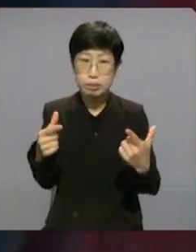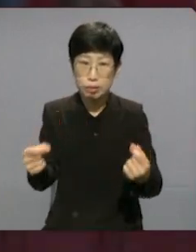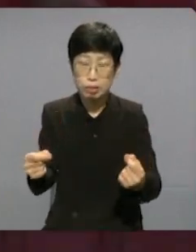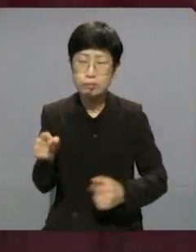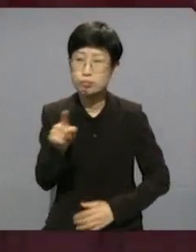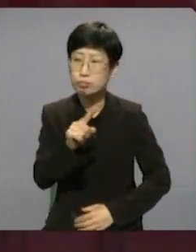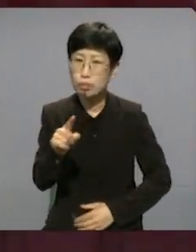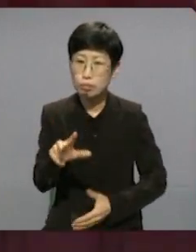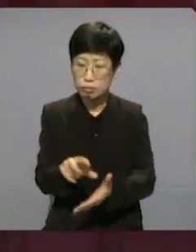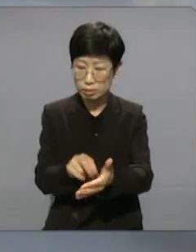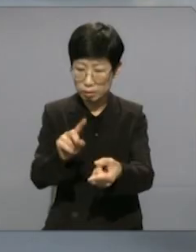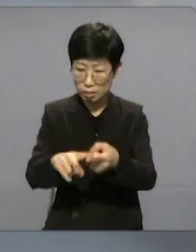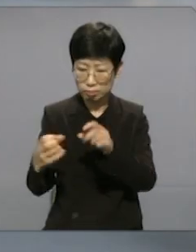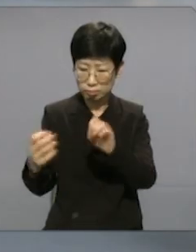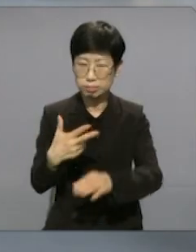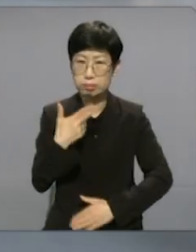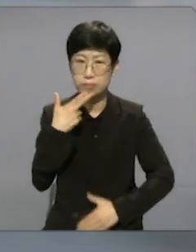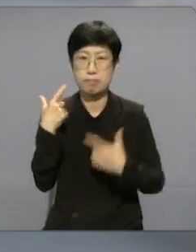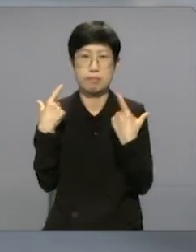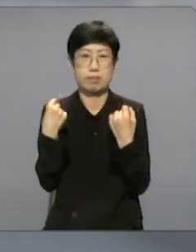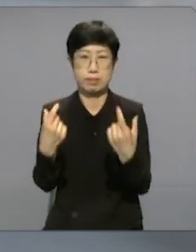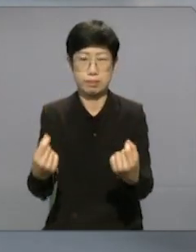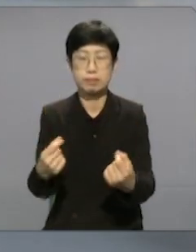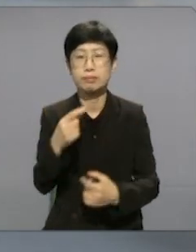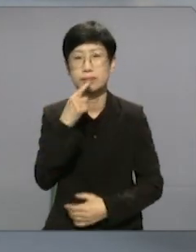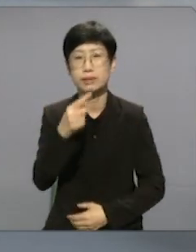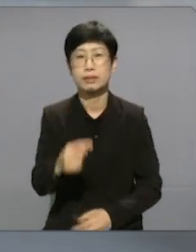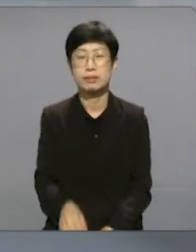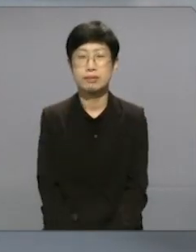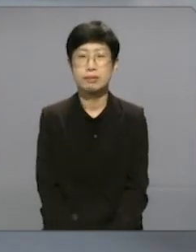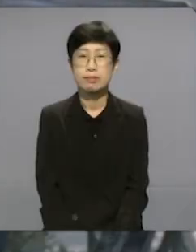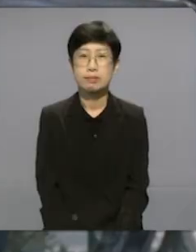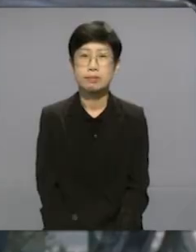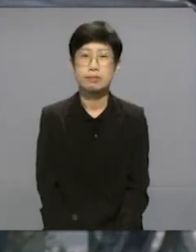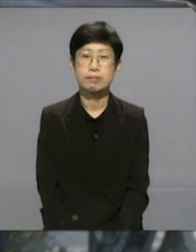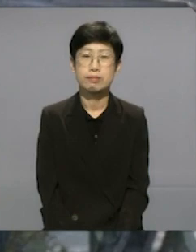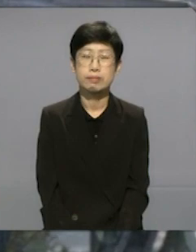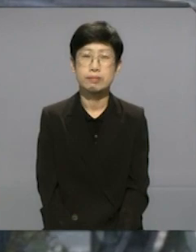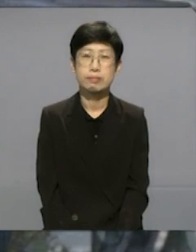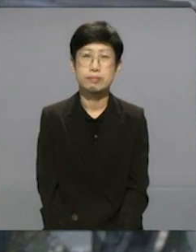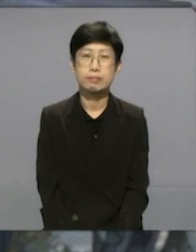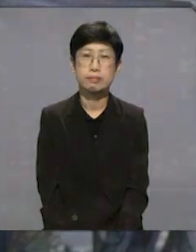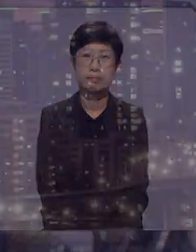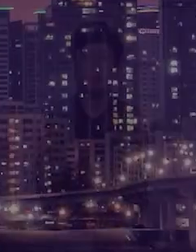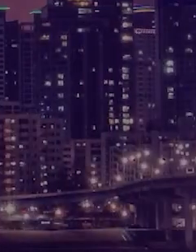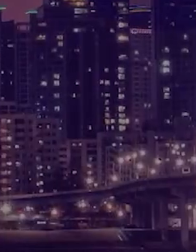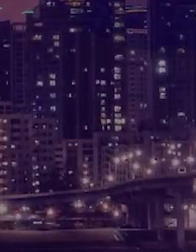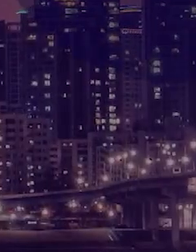무응답으로 일관하고 있다며 현재 상황을 전했습니다. 월드뉴스 원혜미입니다.